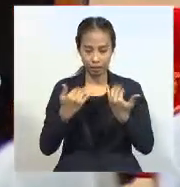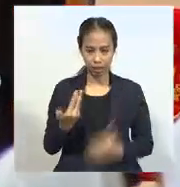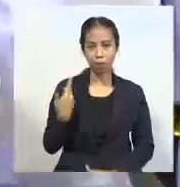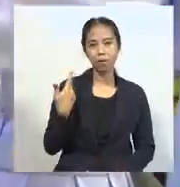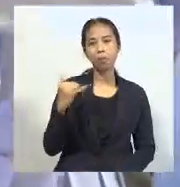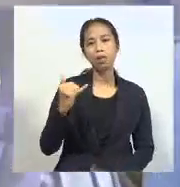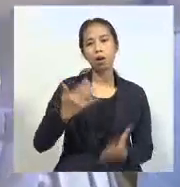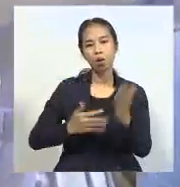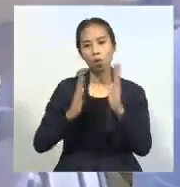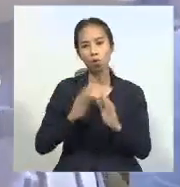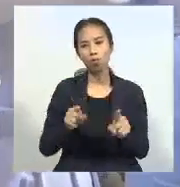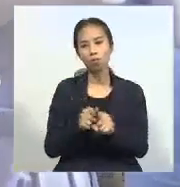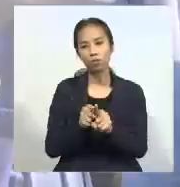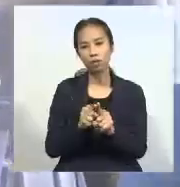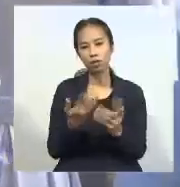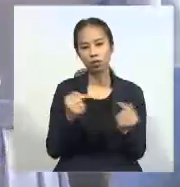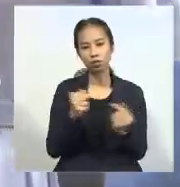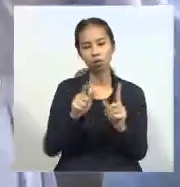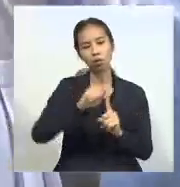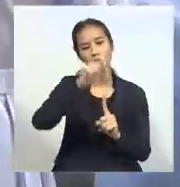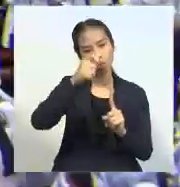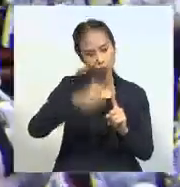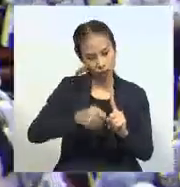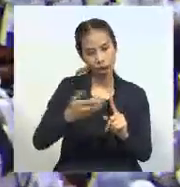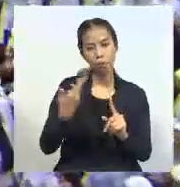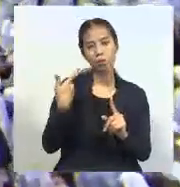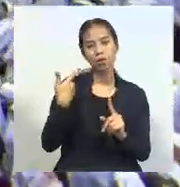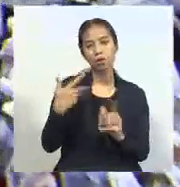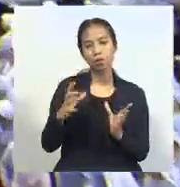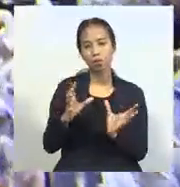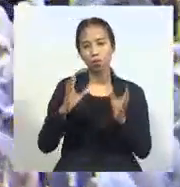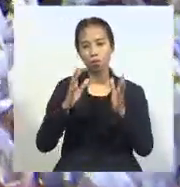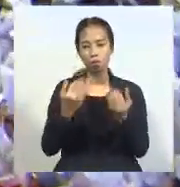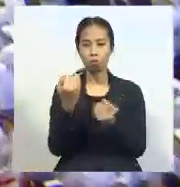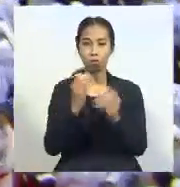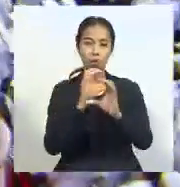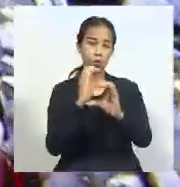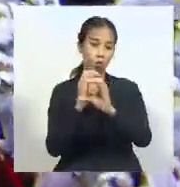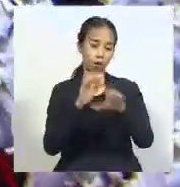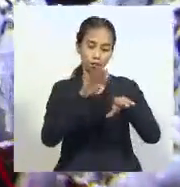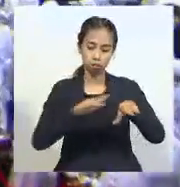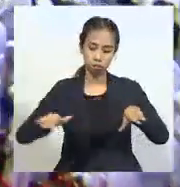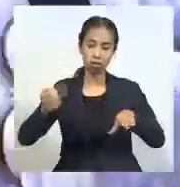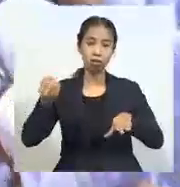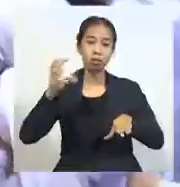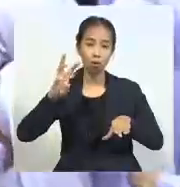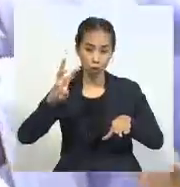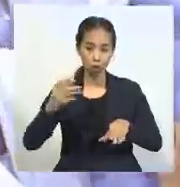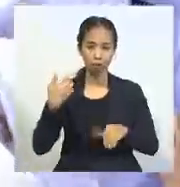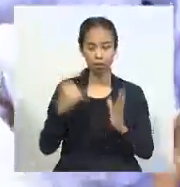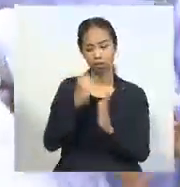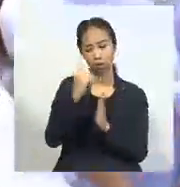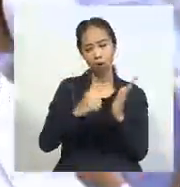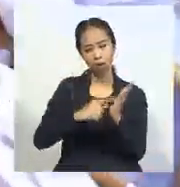นก็เดินทางมาจากสังคมณฑลนครราชสีมาโดยเดินทางกันมาประมาณ16คันรถบัสและบางส่วนมาจากจังหวัดสมุทรปรา